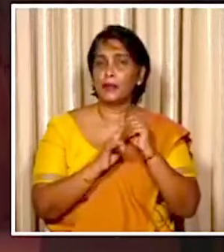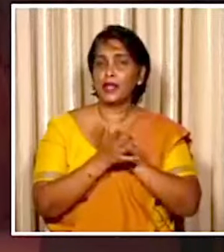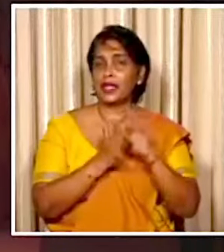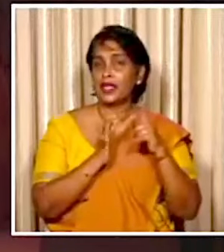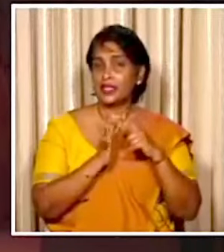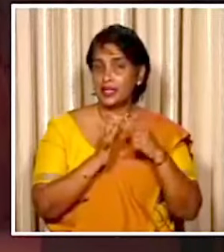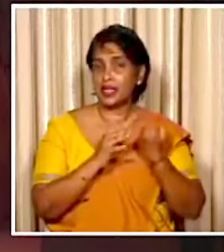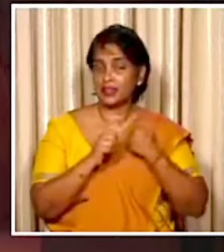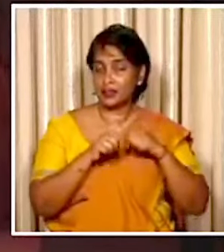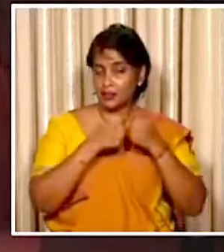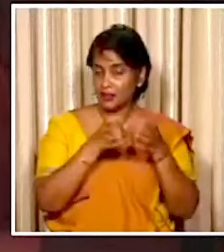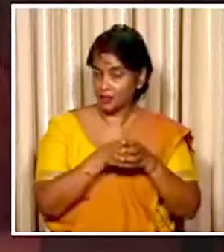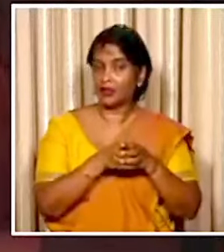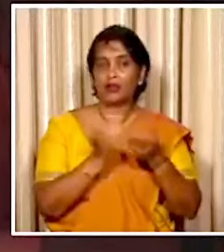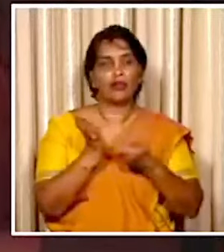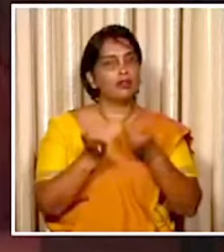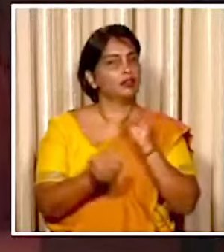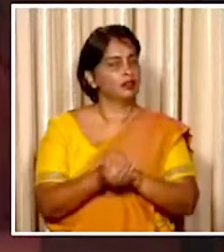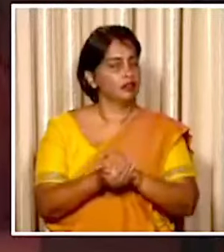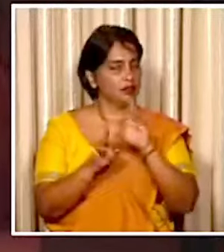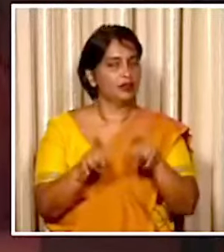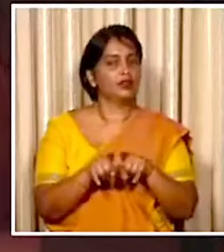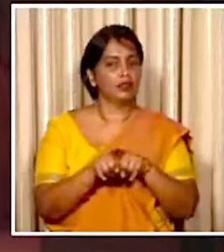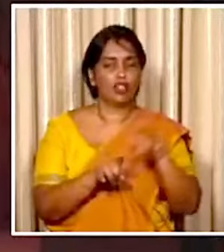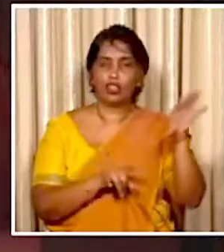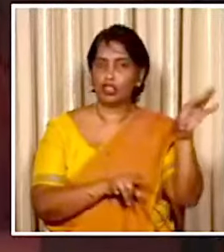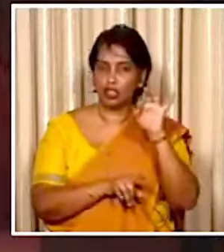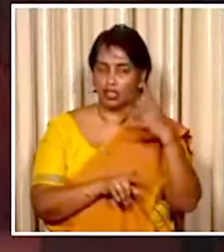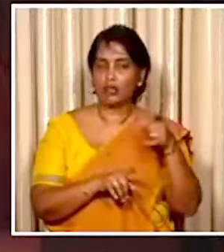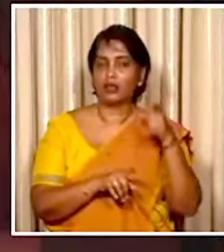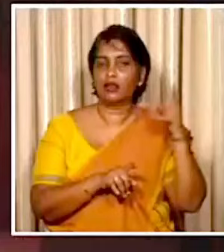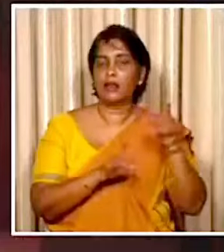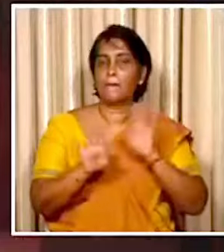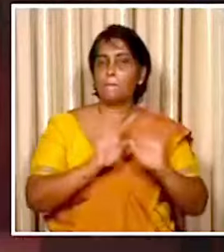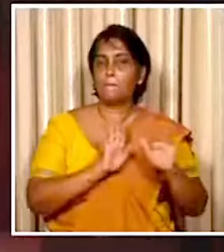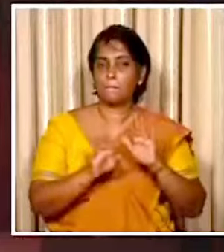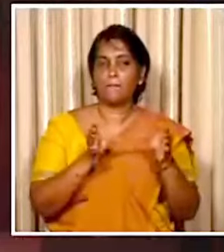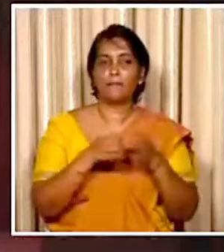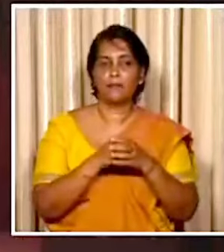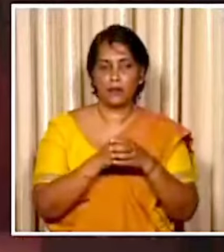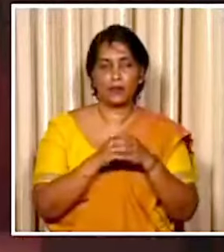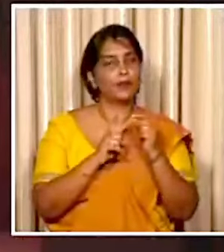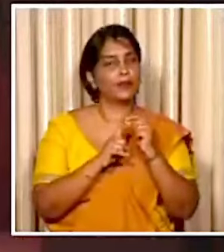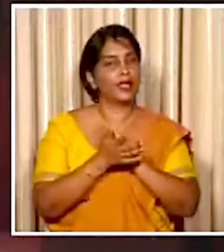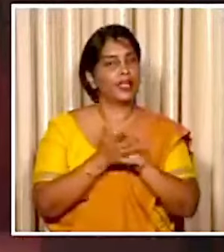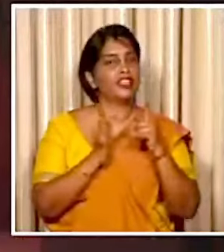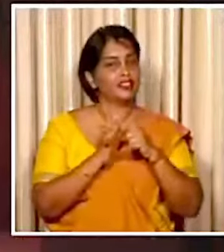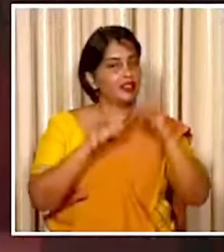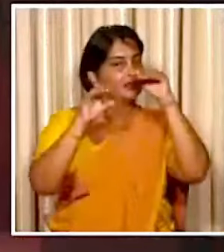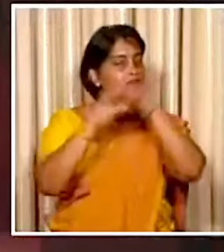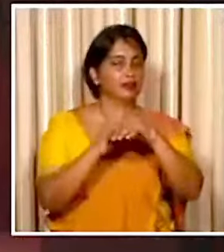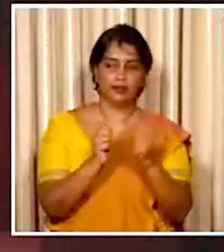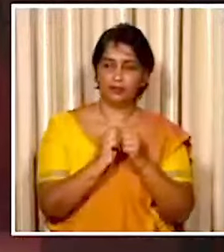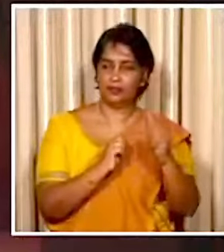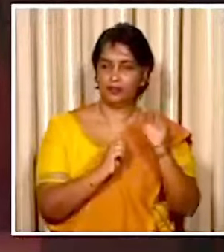පරීක්ෂවරුන්ගේ සංගමේ භාණ්ඩාගාරික ලෙස තේරීපත් වෙලා කරන්දෙනිය පරිපාලන මහජන සෞඛ්‍ය පරීක්ෂක හැටියට කටයුතු